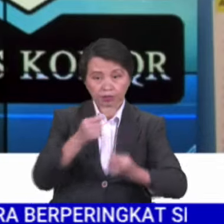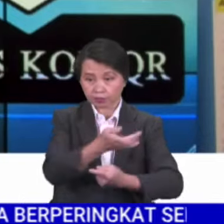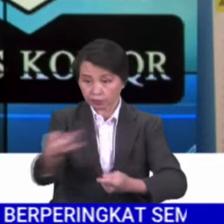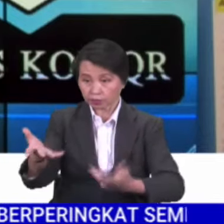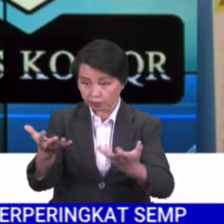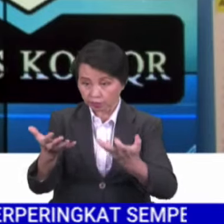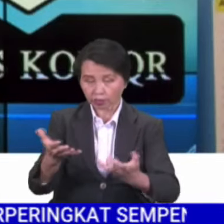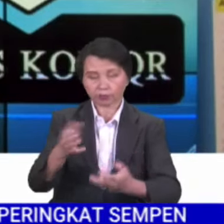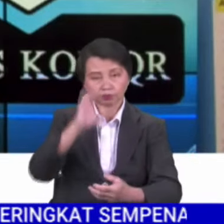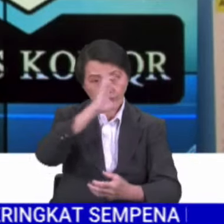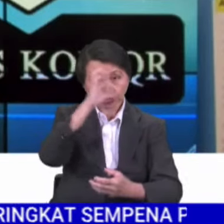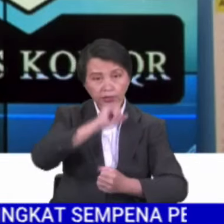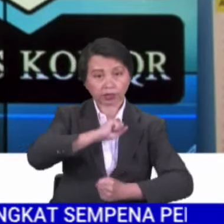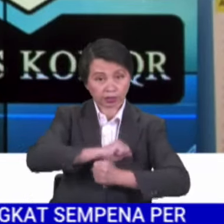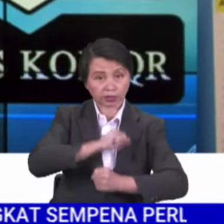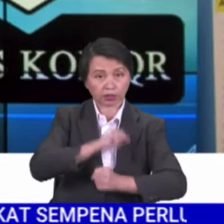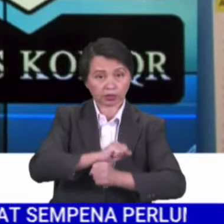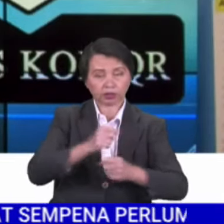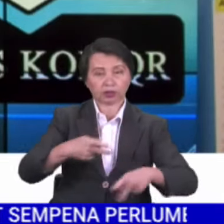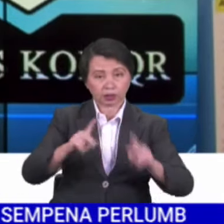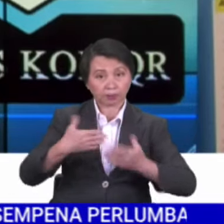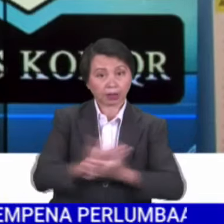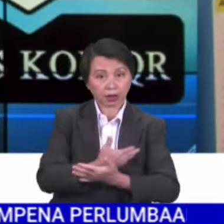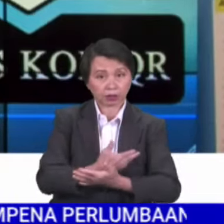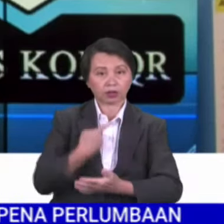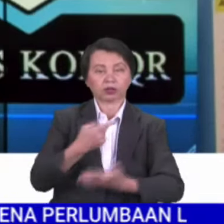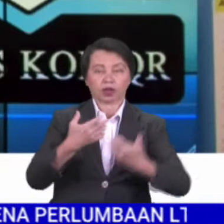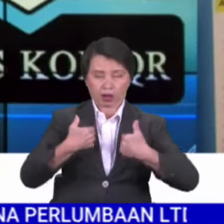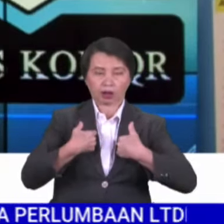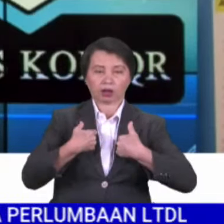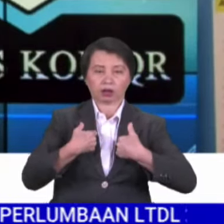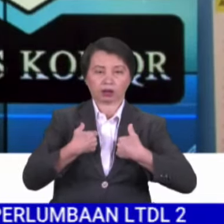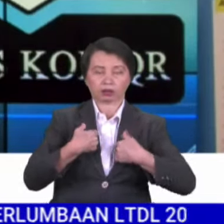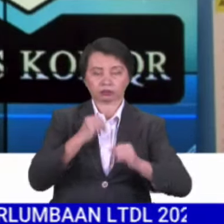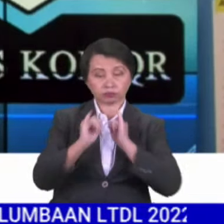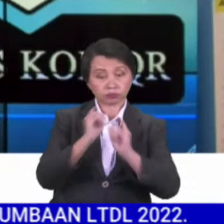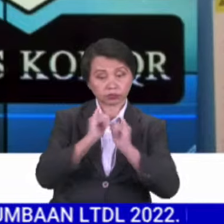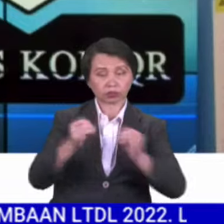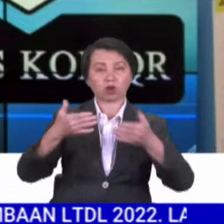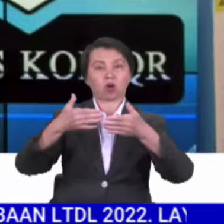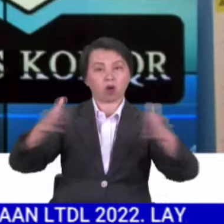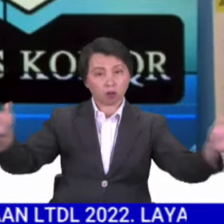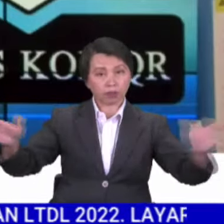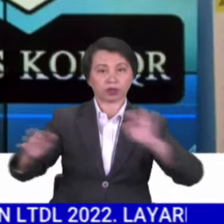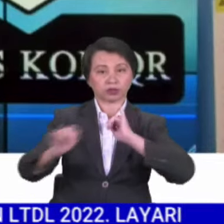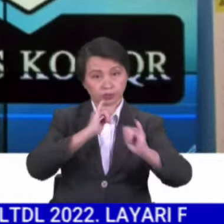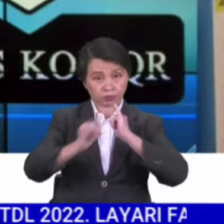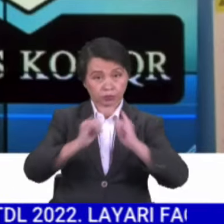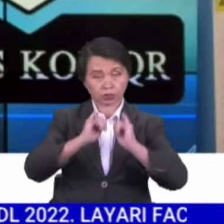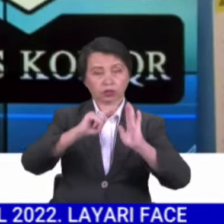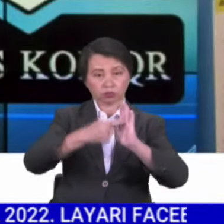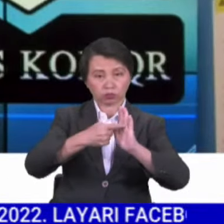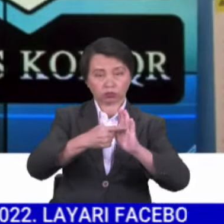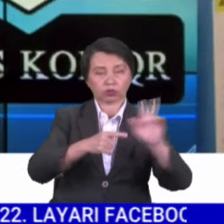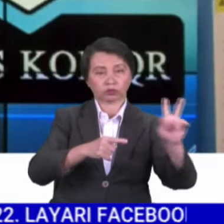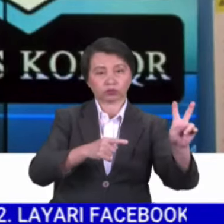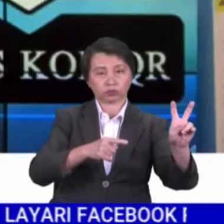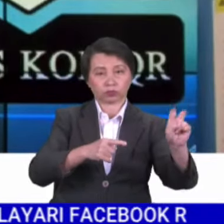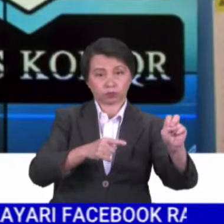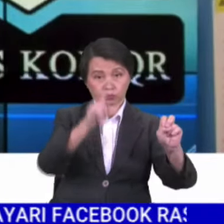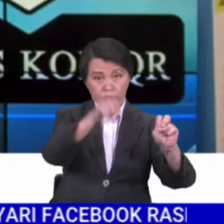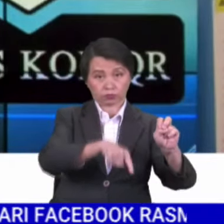ingin mencari wang-wang pekerjaan baru dan sebagainya. Kita ada sesi temu duga terbuka yang akan bermula pada 20 Oktober